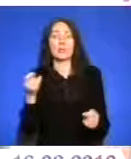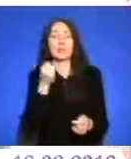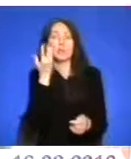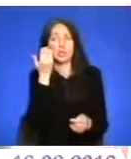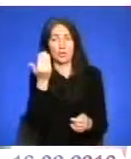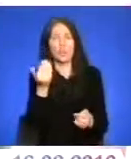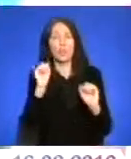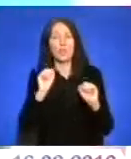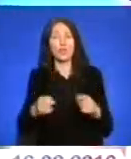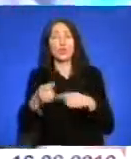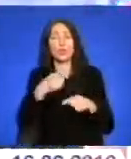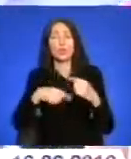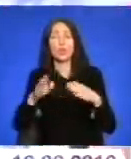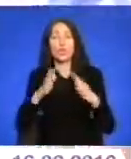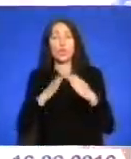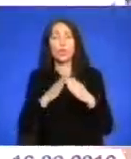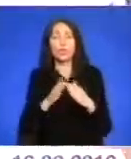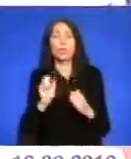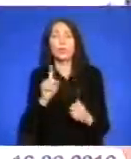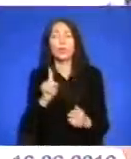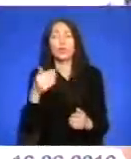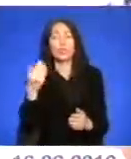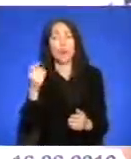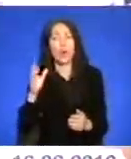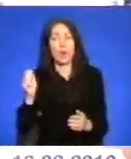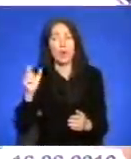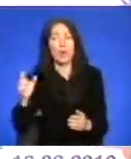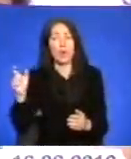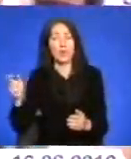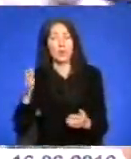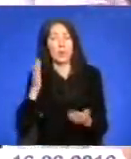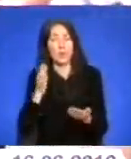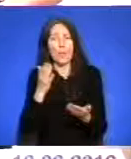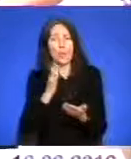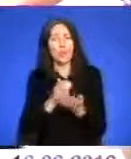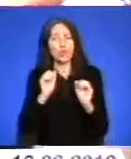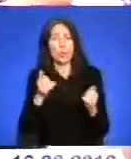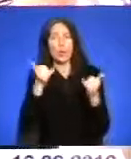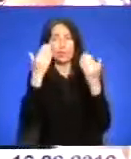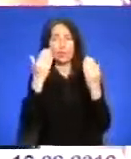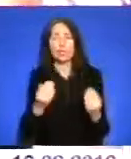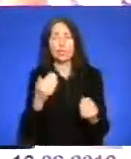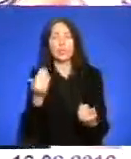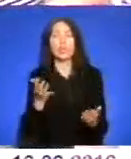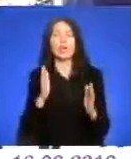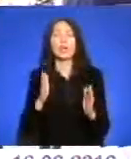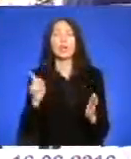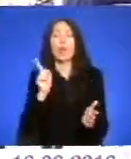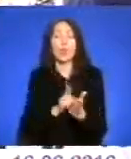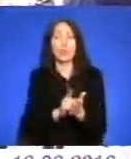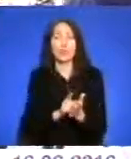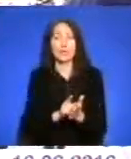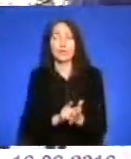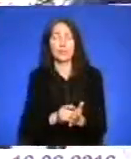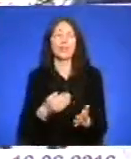зможуть повернутися додому, на що вони мають право на сьогоднішній день, тому що в них лише обов'язки. Я